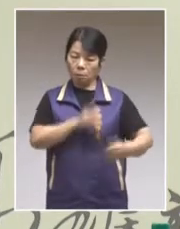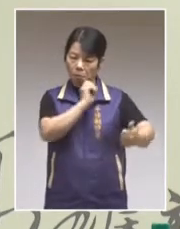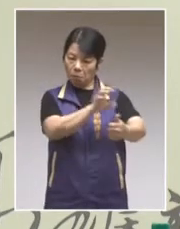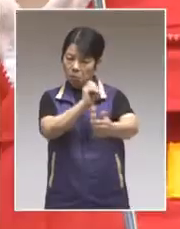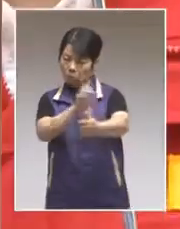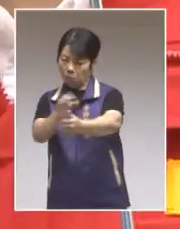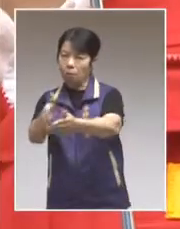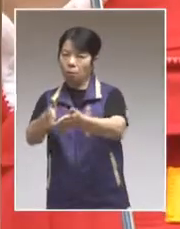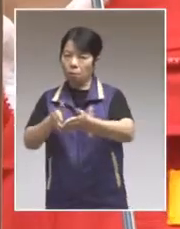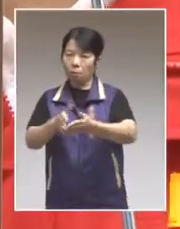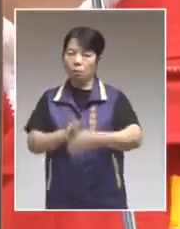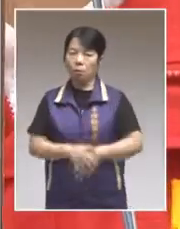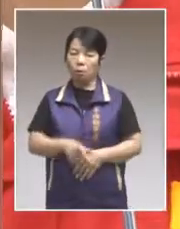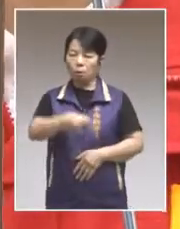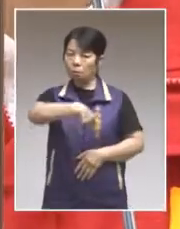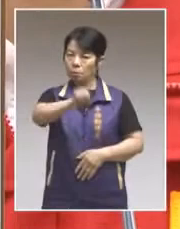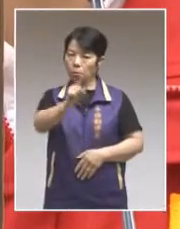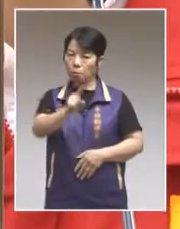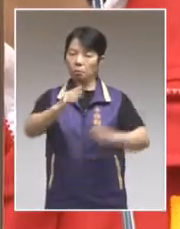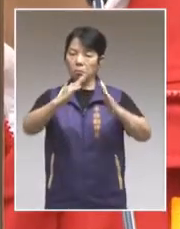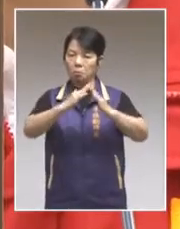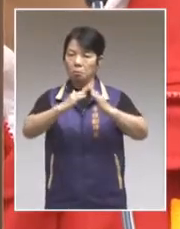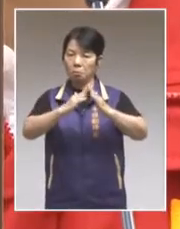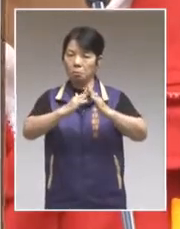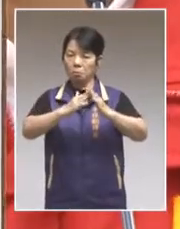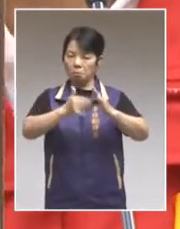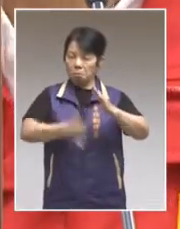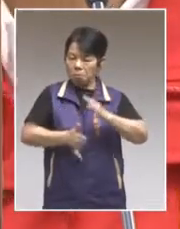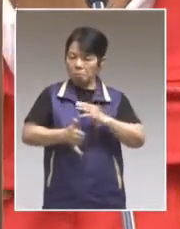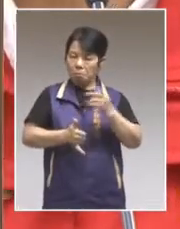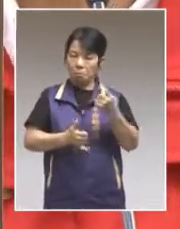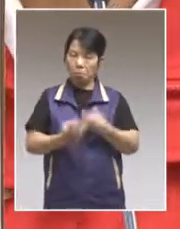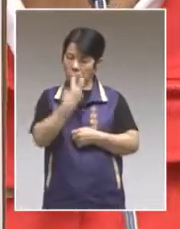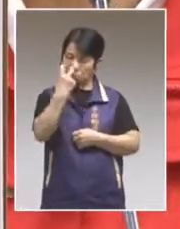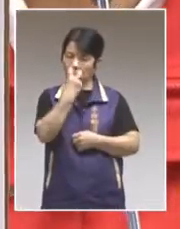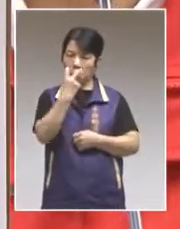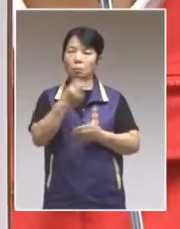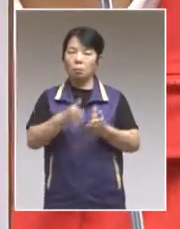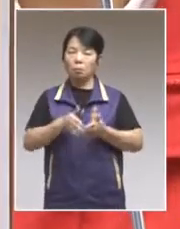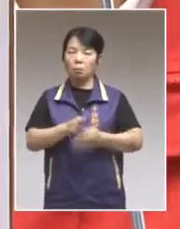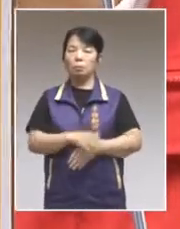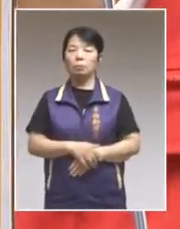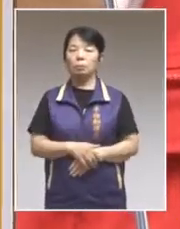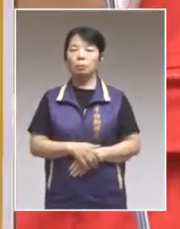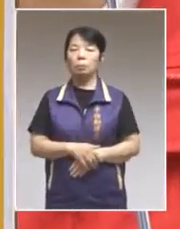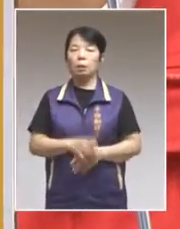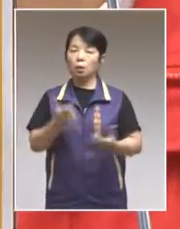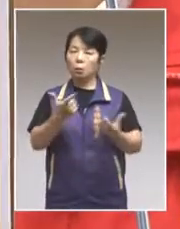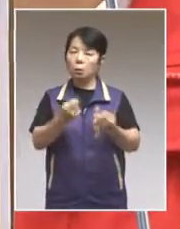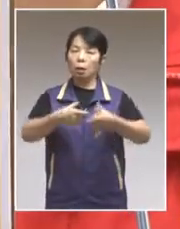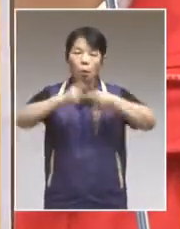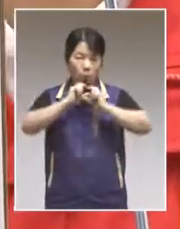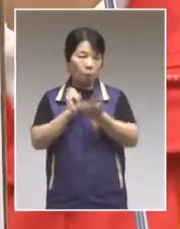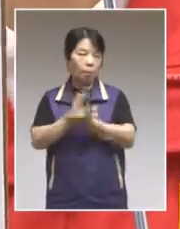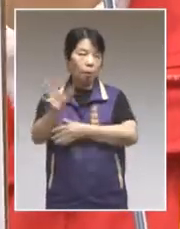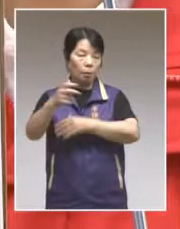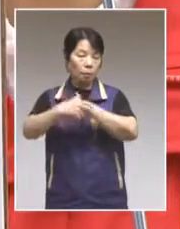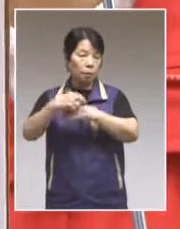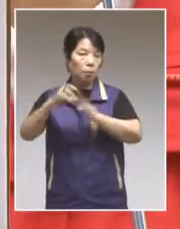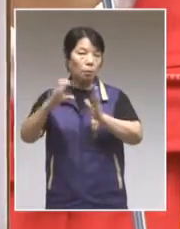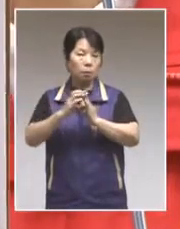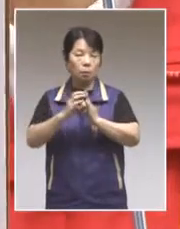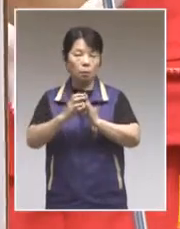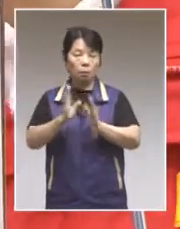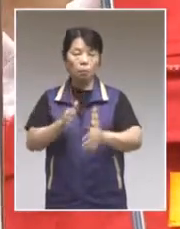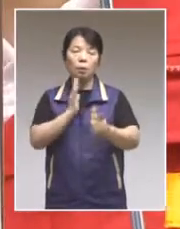他们进行居家快筛，好，那你也要同时要回报到我们卫生局，因为我们的